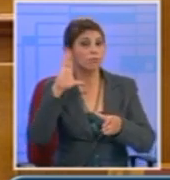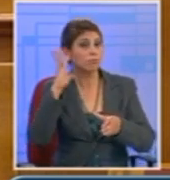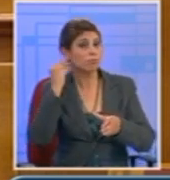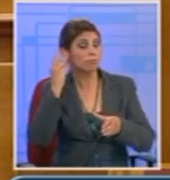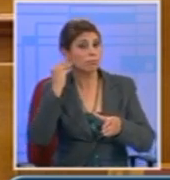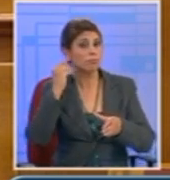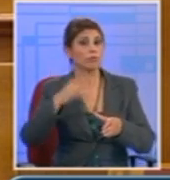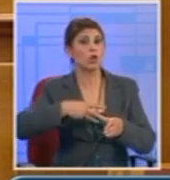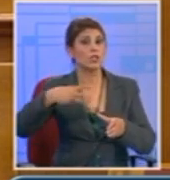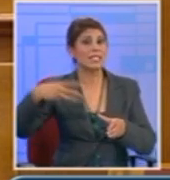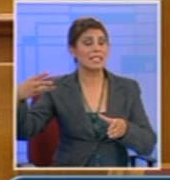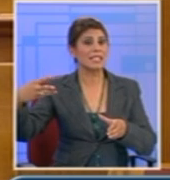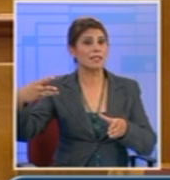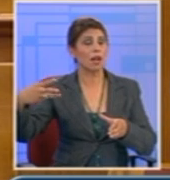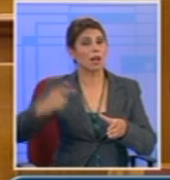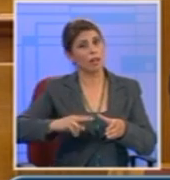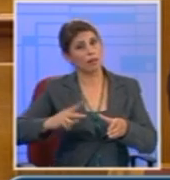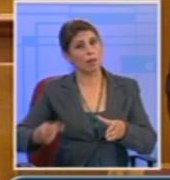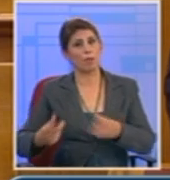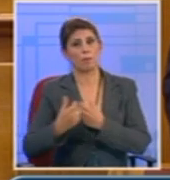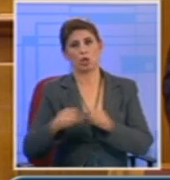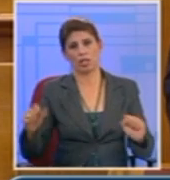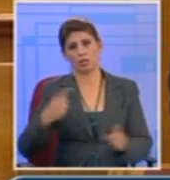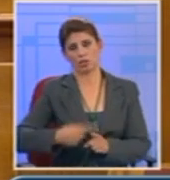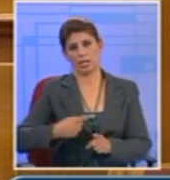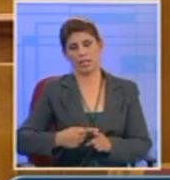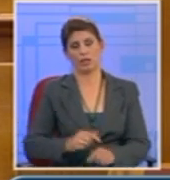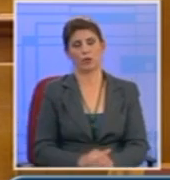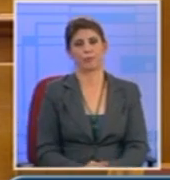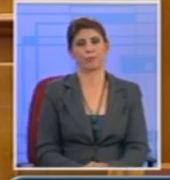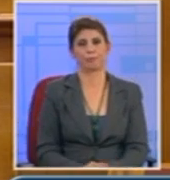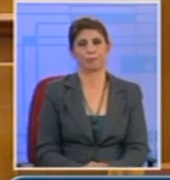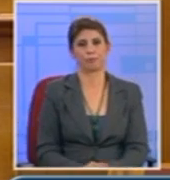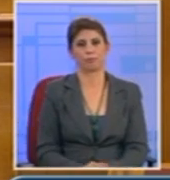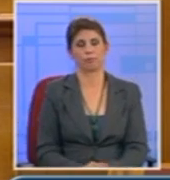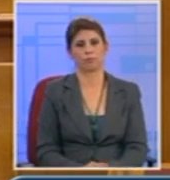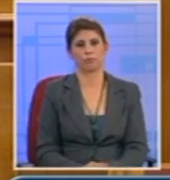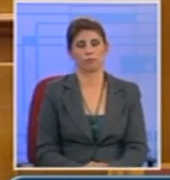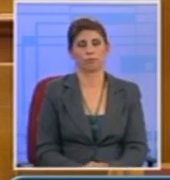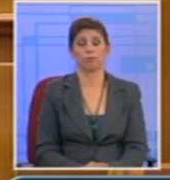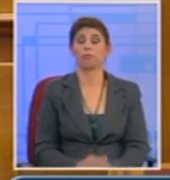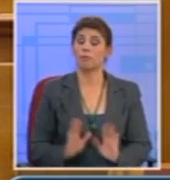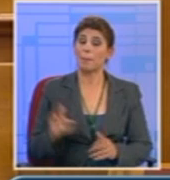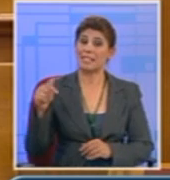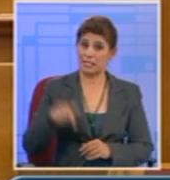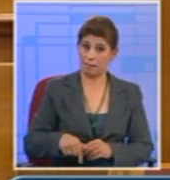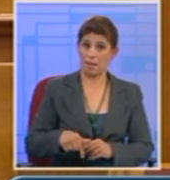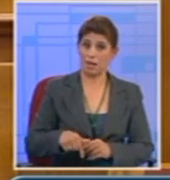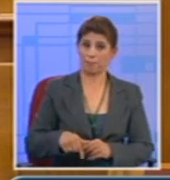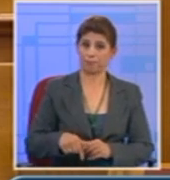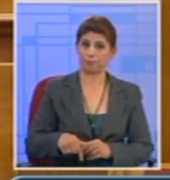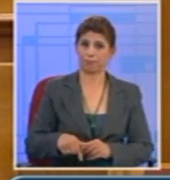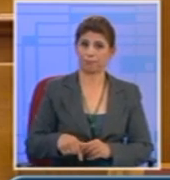συριζα και από δίπλα των ανεξαρτήτων ελλήνων μάλλιστα σήμερα